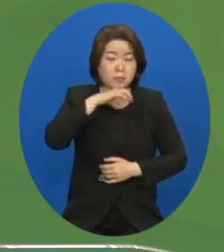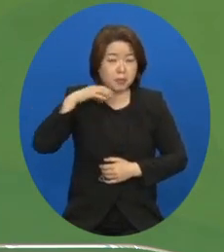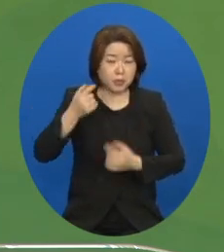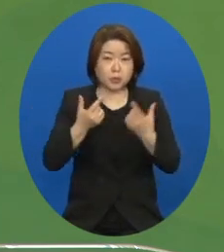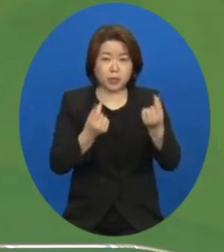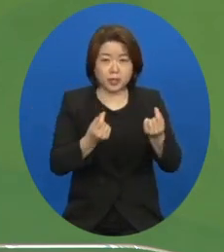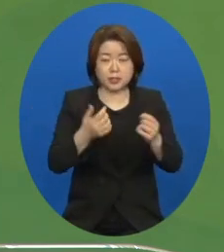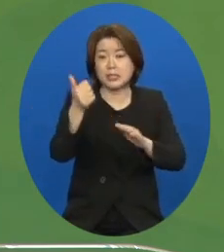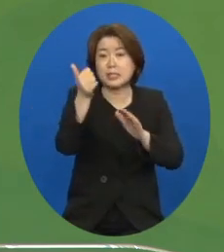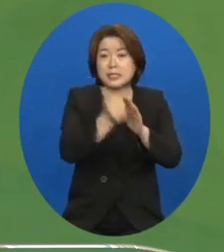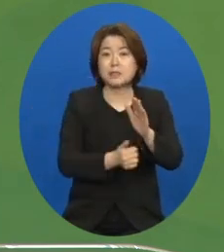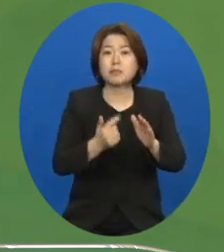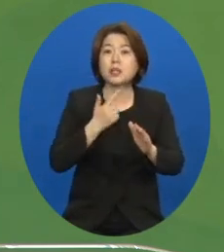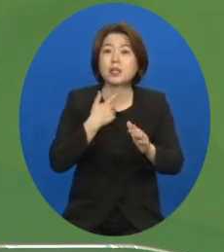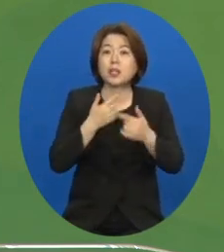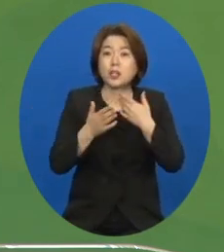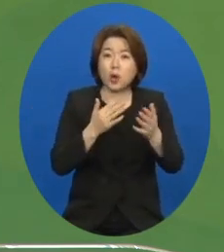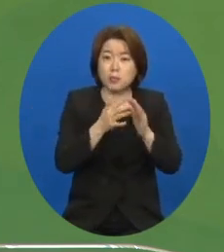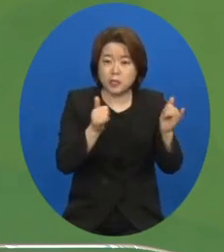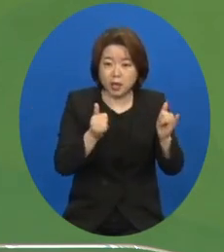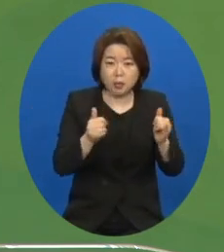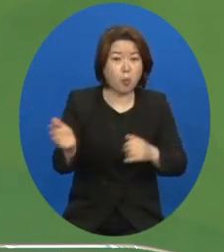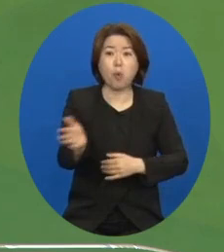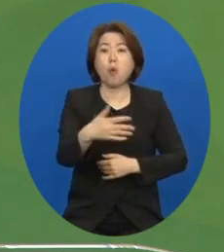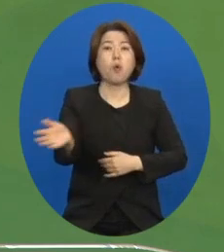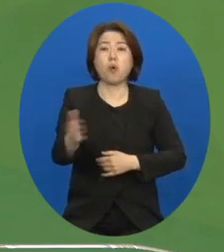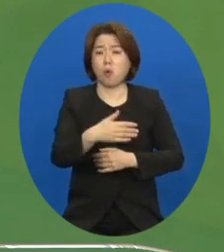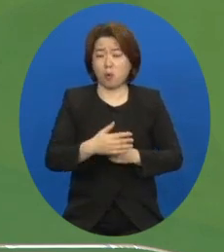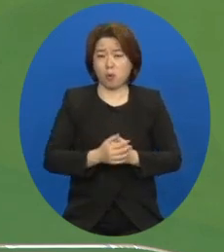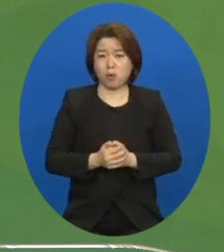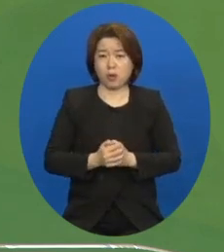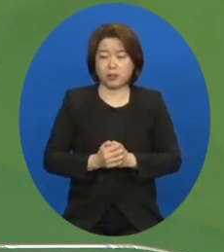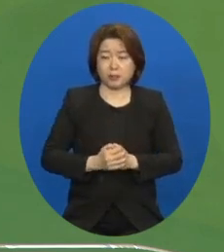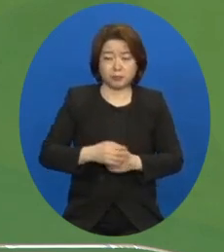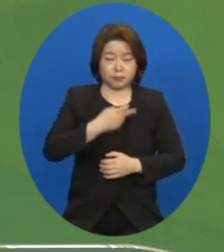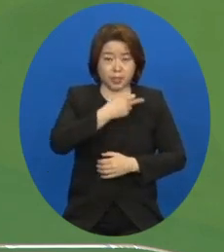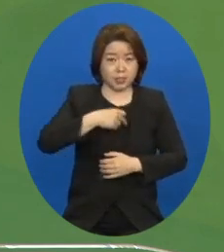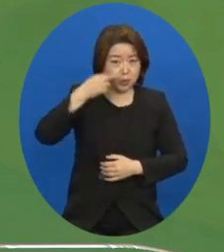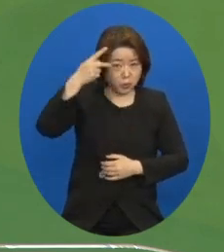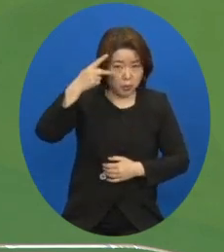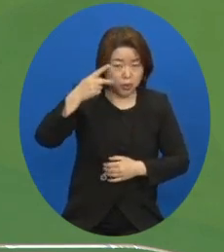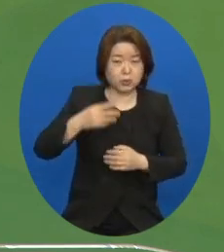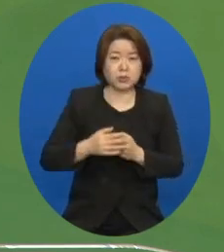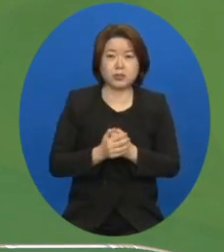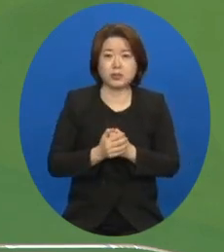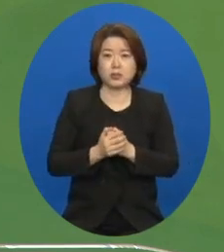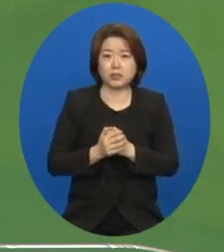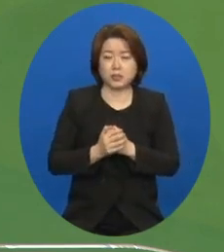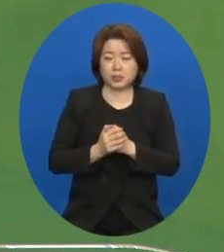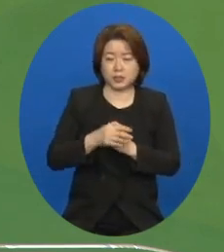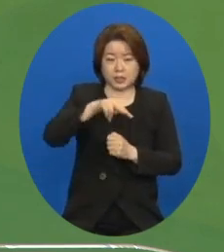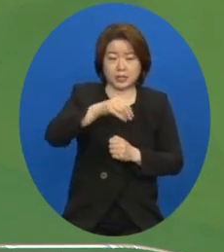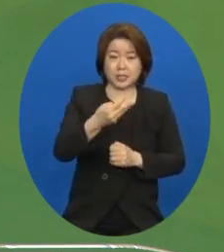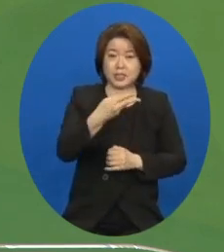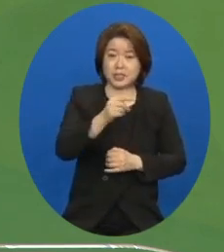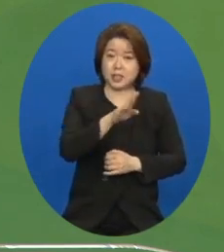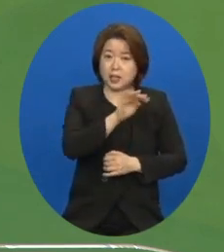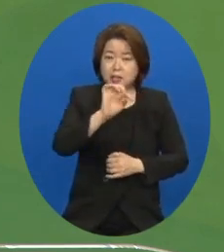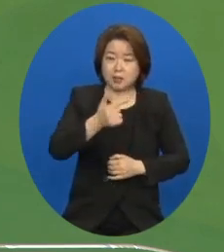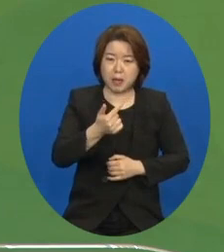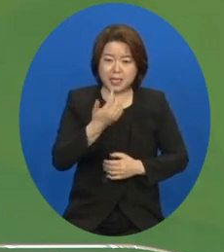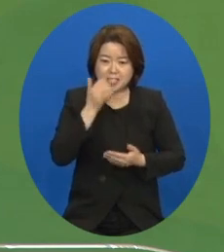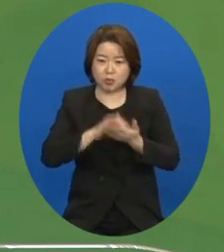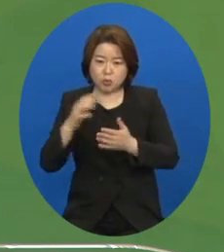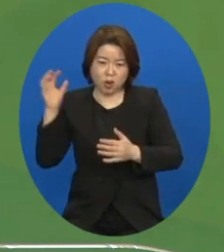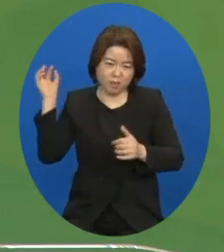실패를 겪은 사람 없을 거예요. 사도 바울은 스데반을 돌에 던져 죽이기도